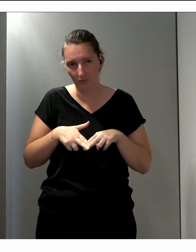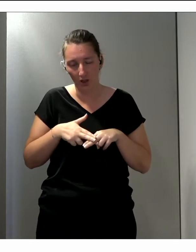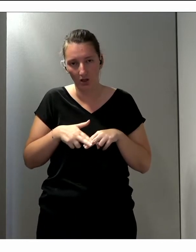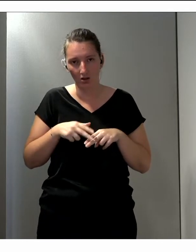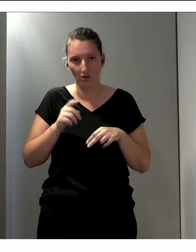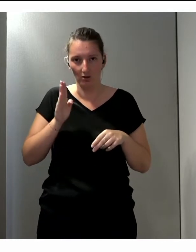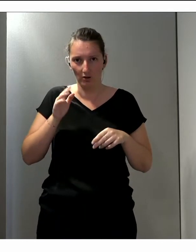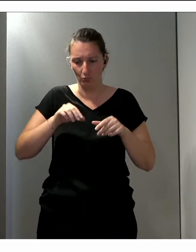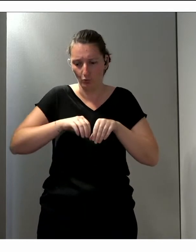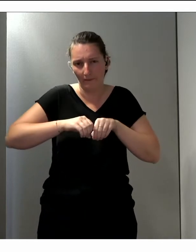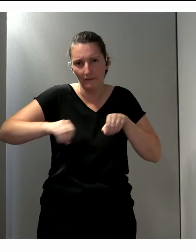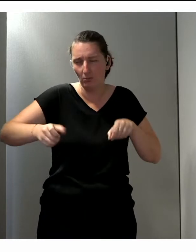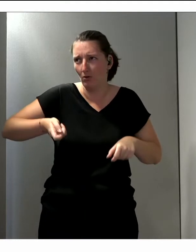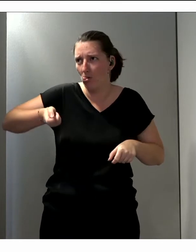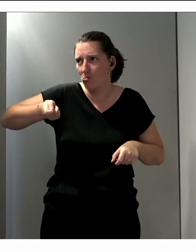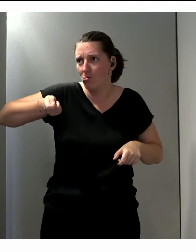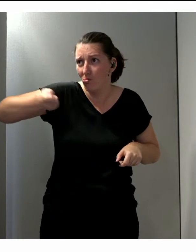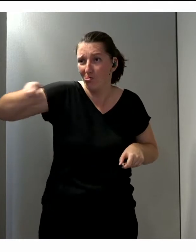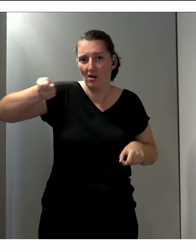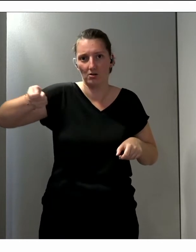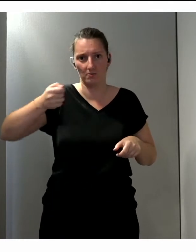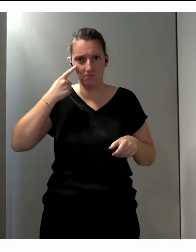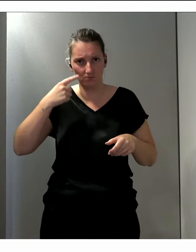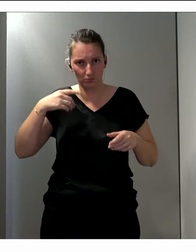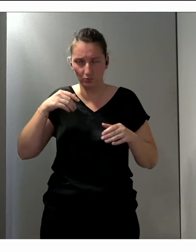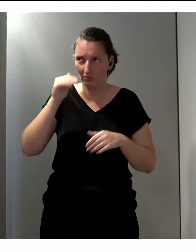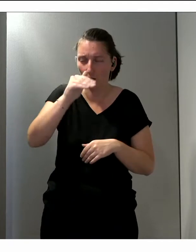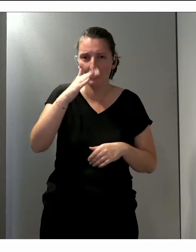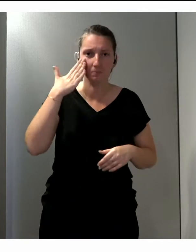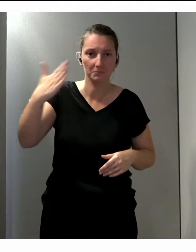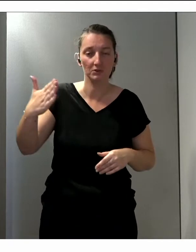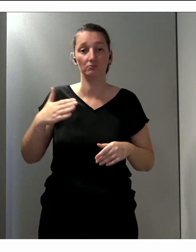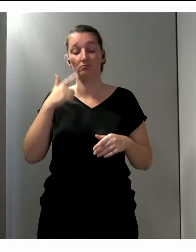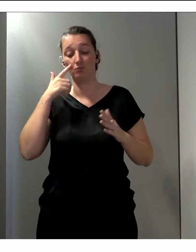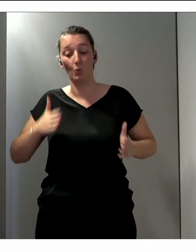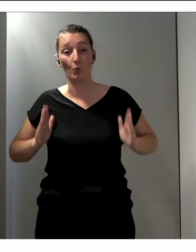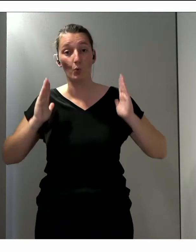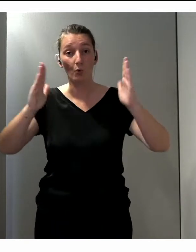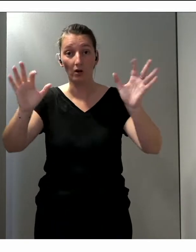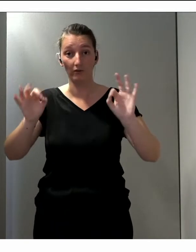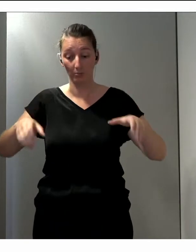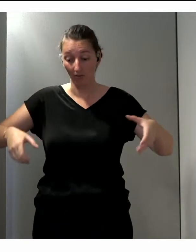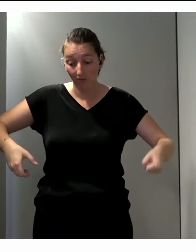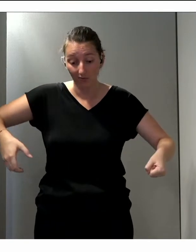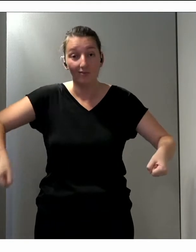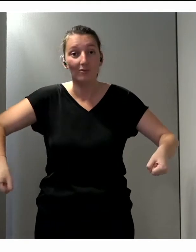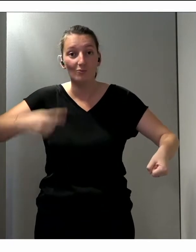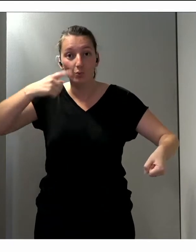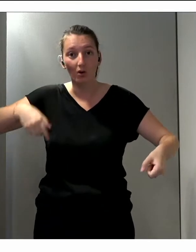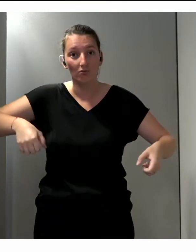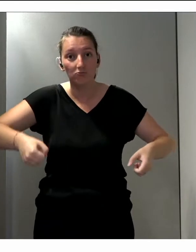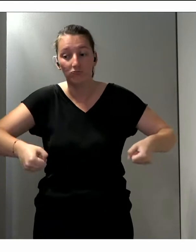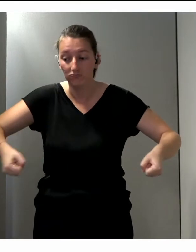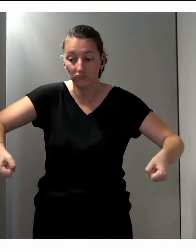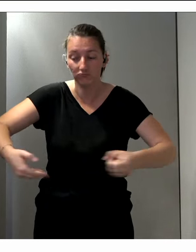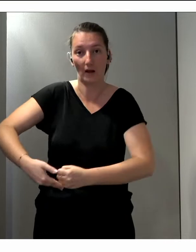pratique. Il n'y avait pas de barre d'appui dans les couloirs, il n'y avait pas ni dans beaucoup de chambres.